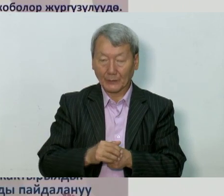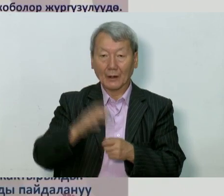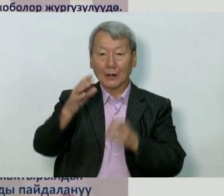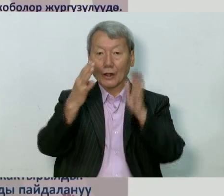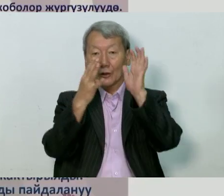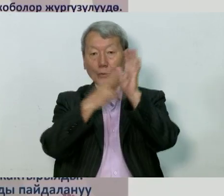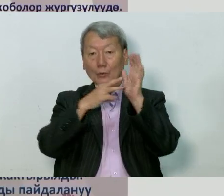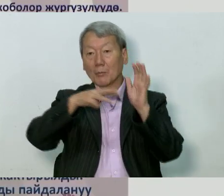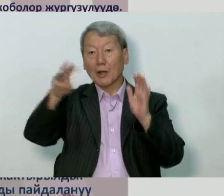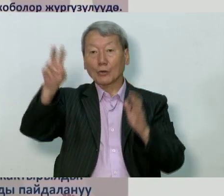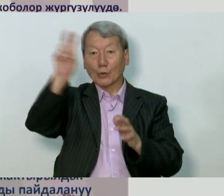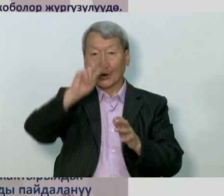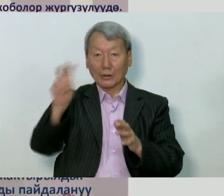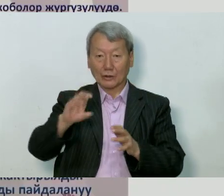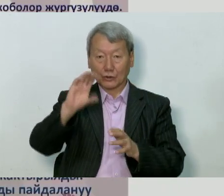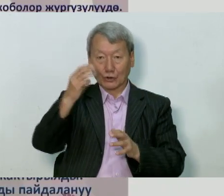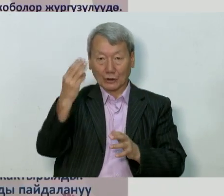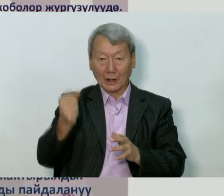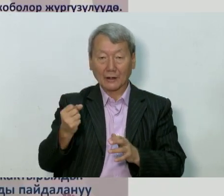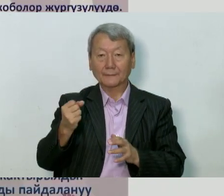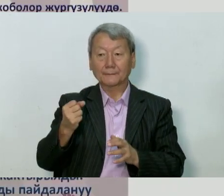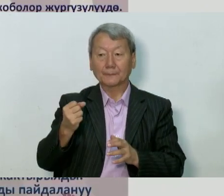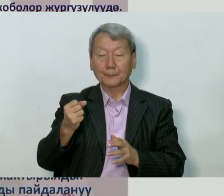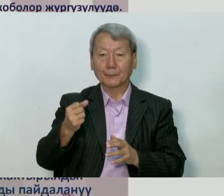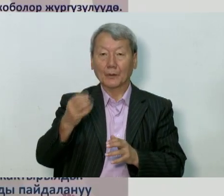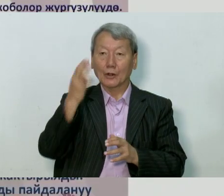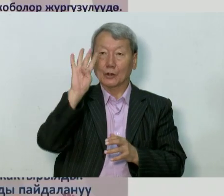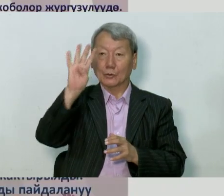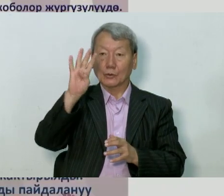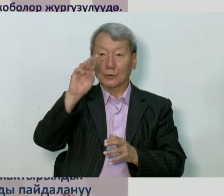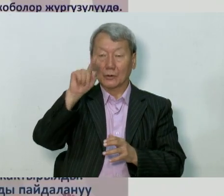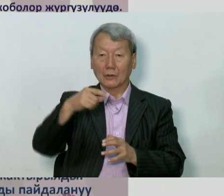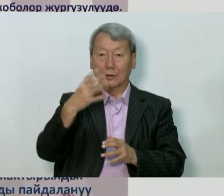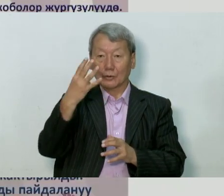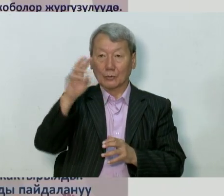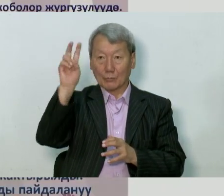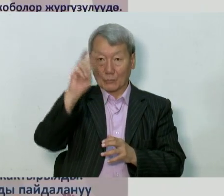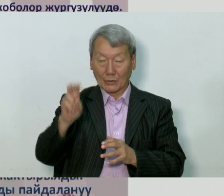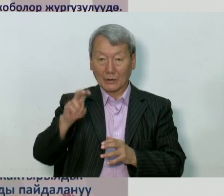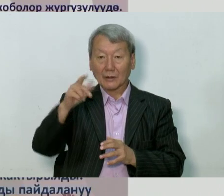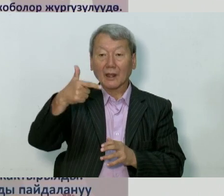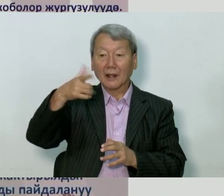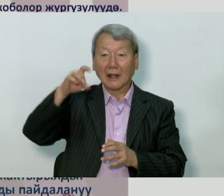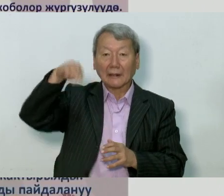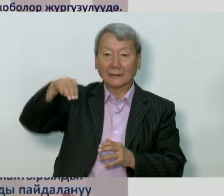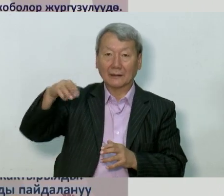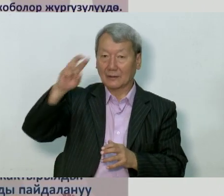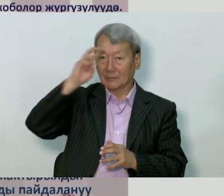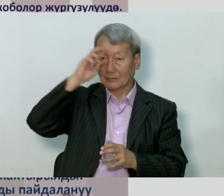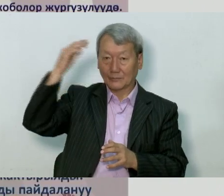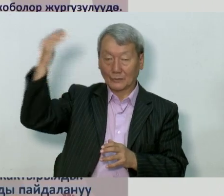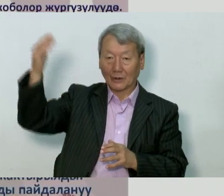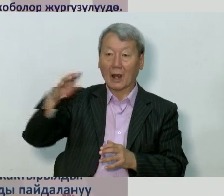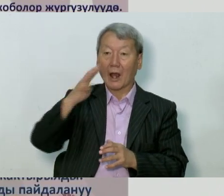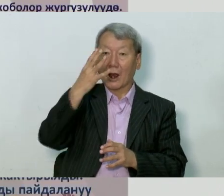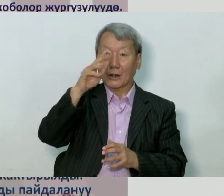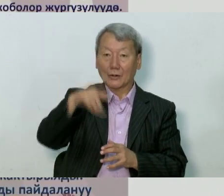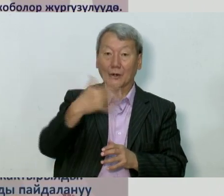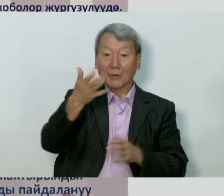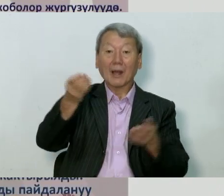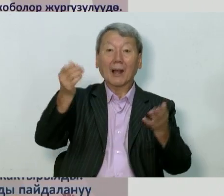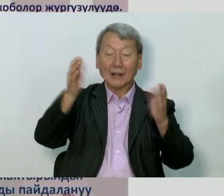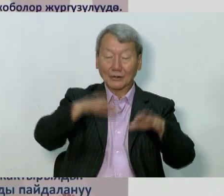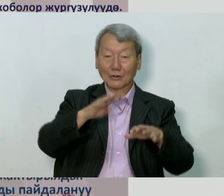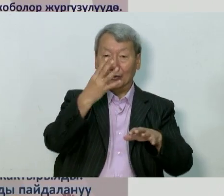9 миллион АКШ доллар, бул 4,5 миллион АКШ доллар бул грант түрүндө жана калган